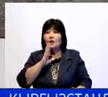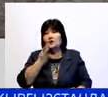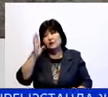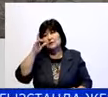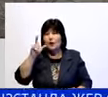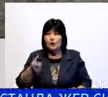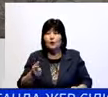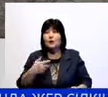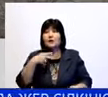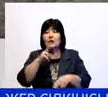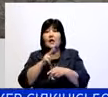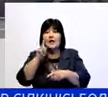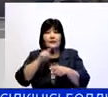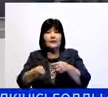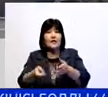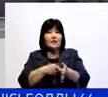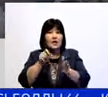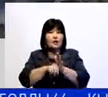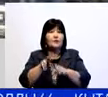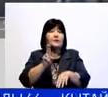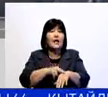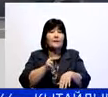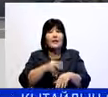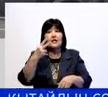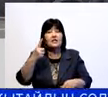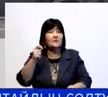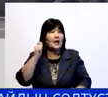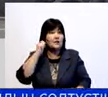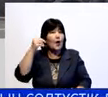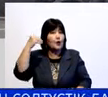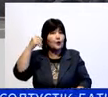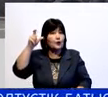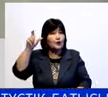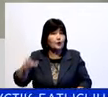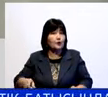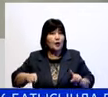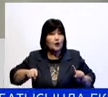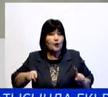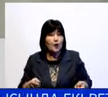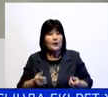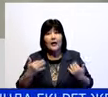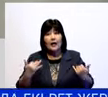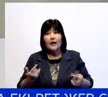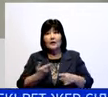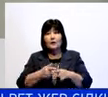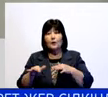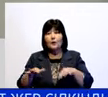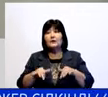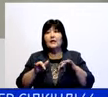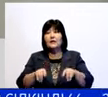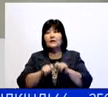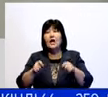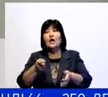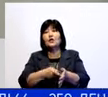органға жүгінеді. Шұғыл тергеу жұмыстарына кіріскен полицейлер 21 жастағы түркістандық тұрғынды қолға түсірді. Қазір осы дерек бойынша іс қозғалып,